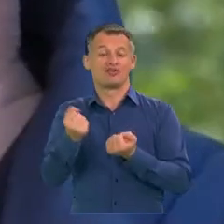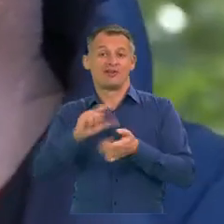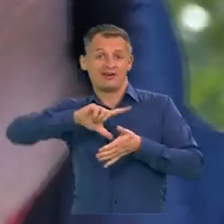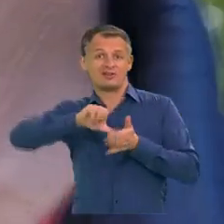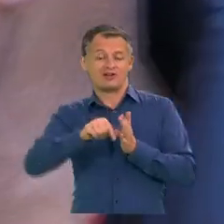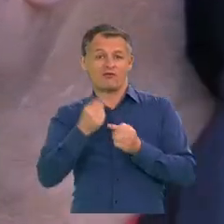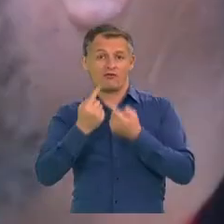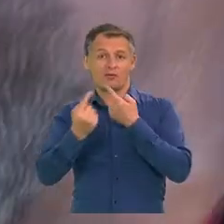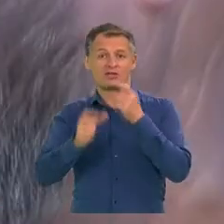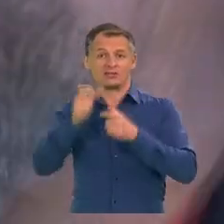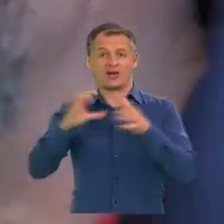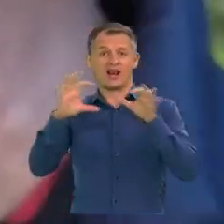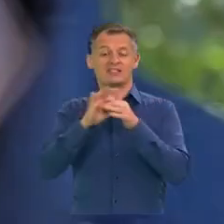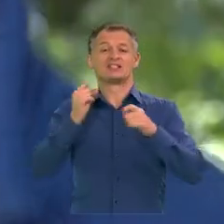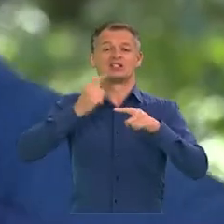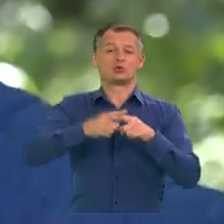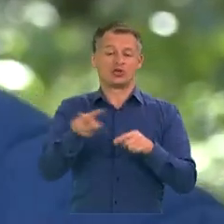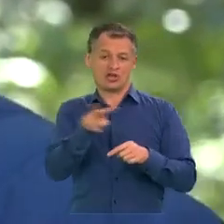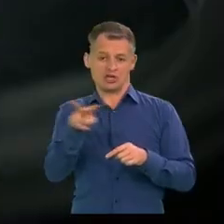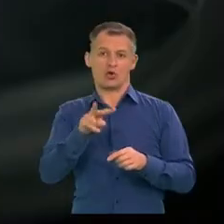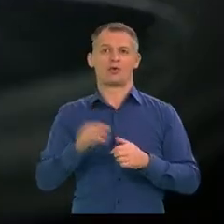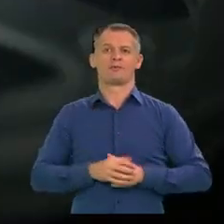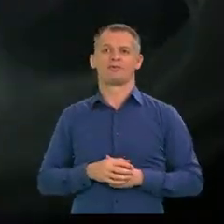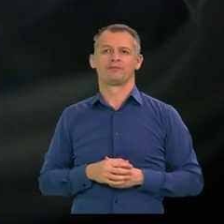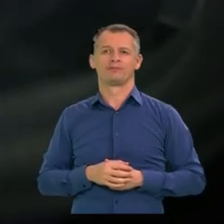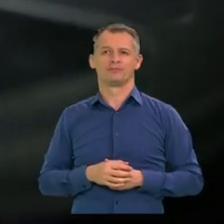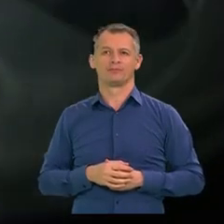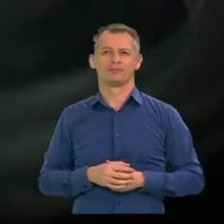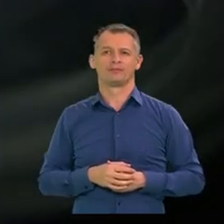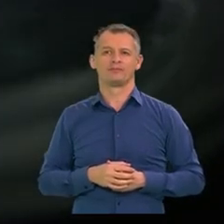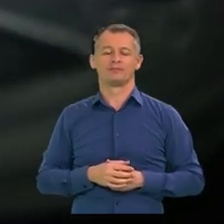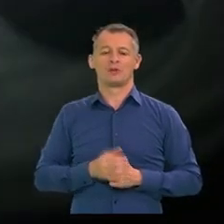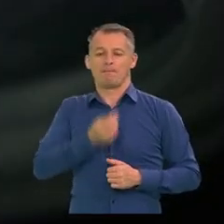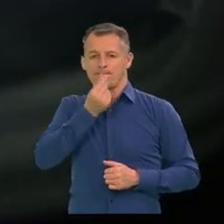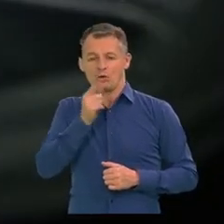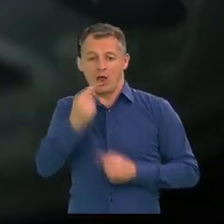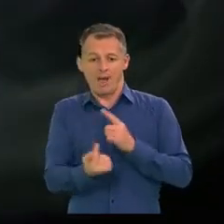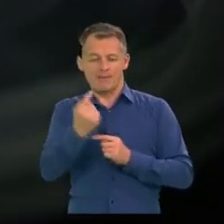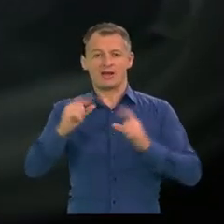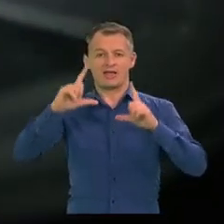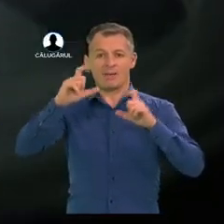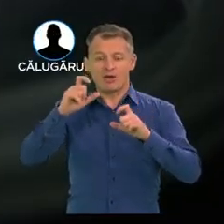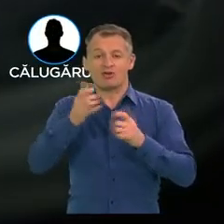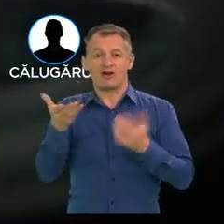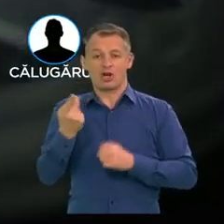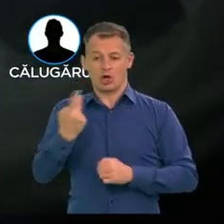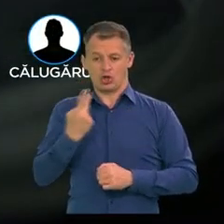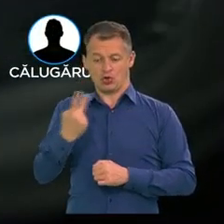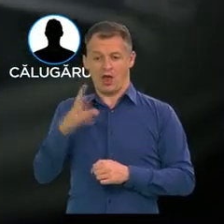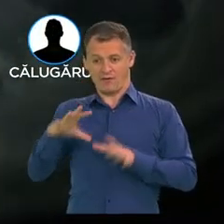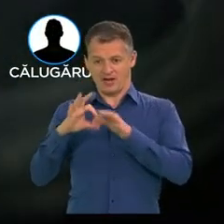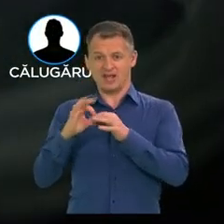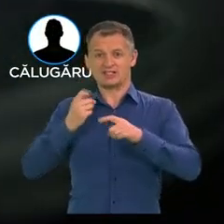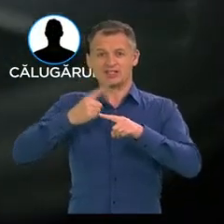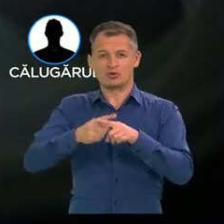face referire la relațiile sexuale dintre cei doi. Să presupunem că apar imagini în care noi doi întreținem relații